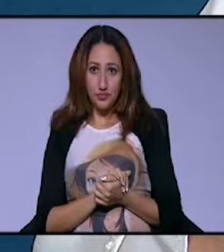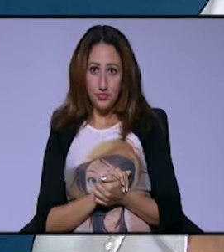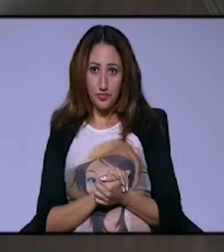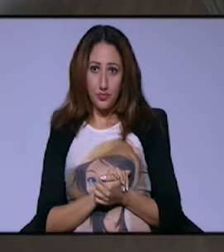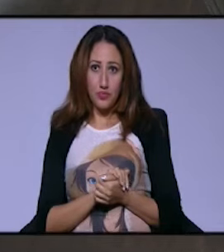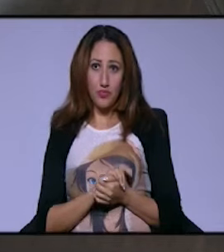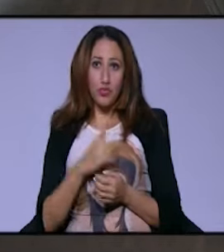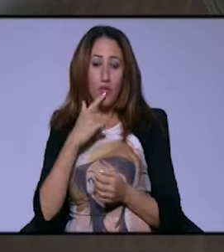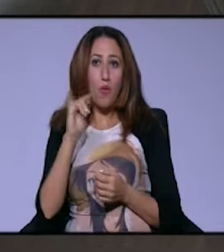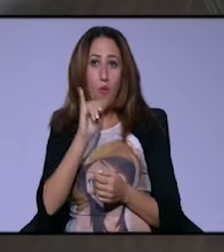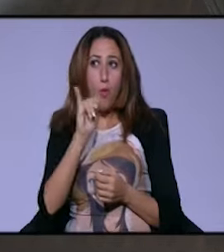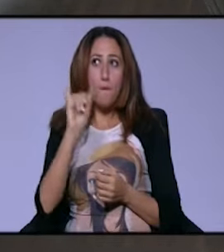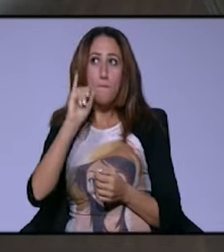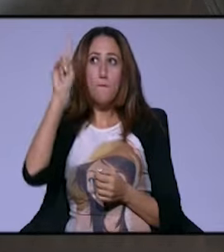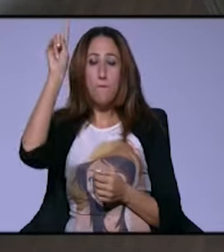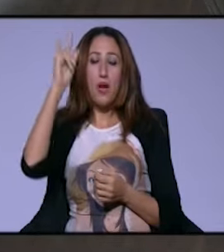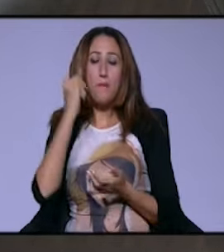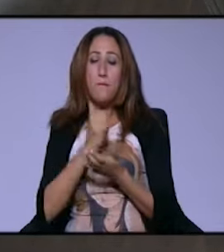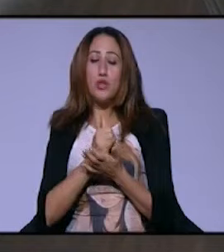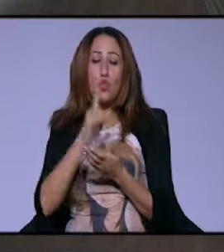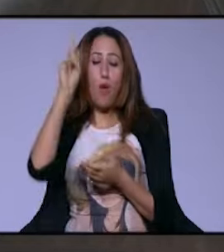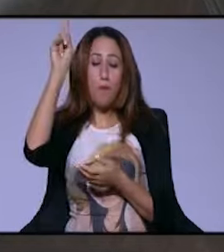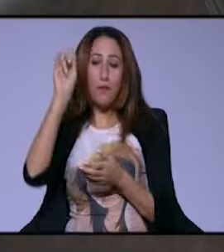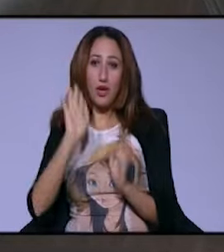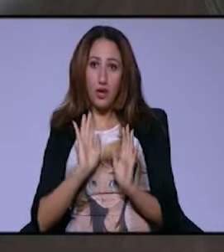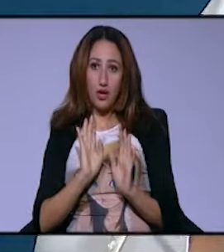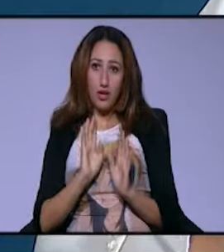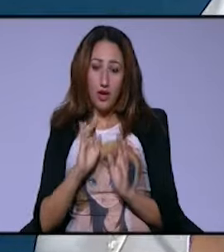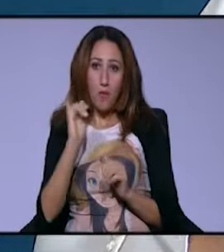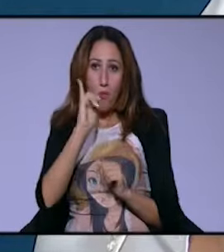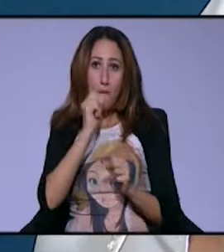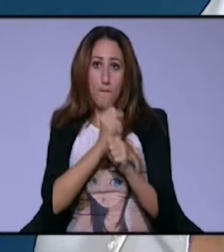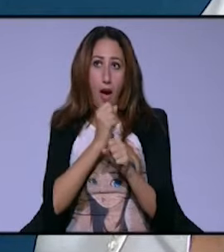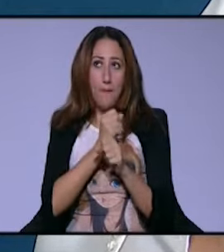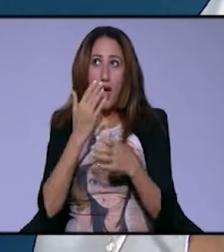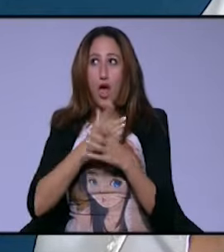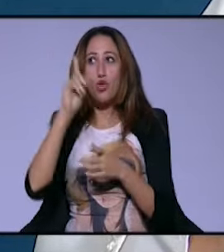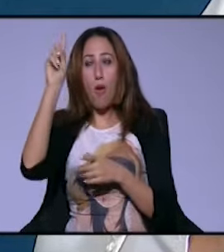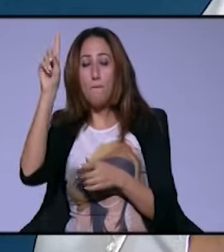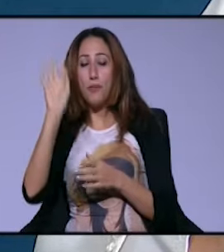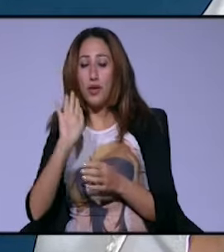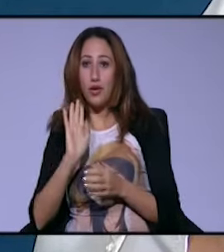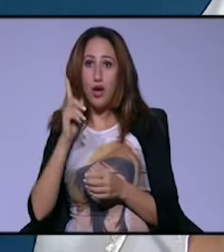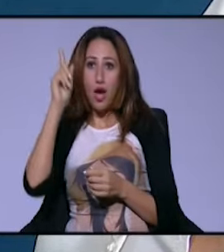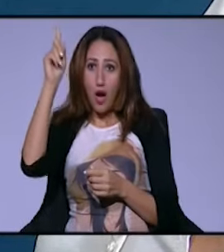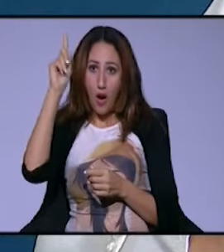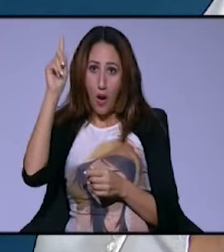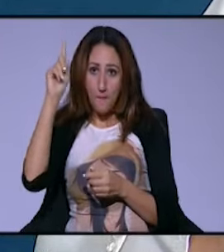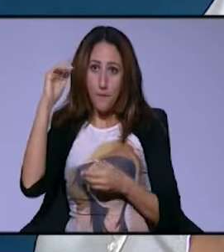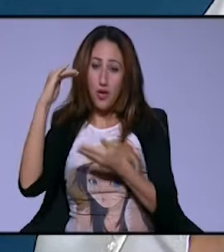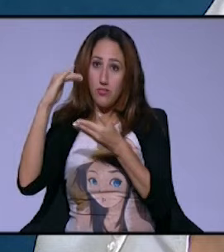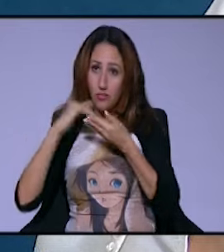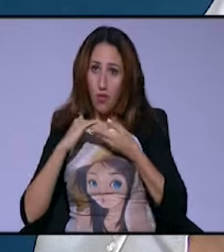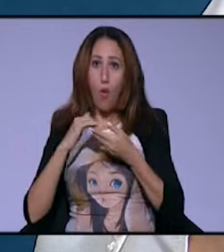الله، يعني كل حاجة بإيد ربنا طالما هنتوجه بها لله، فتأكدي أن ربنا سبحانه وتعالى هيعين في